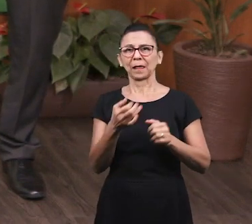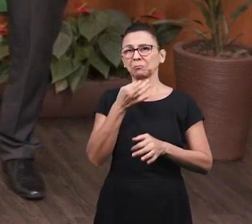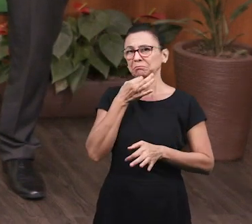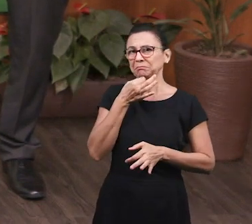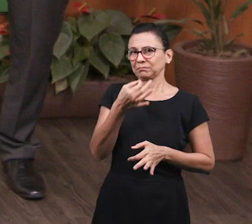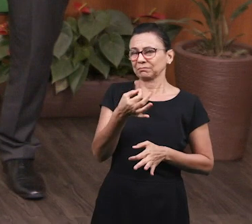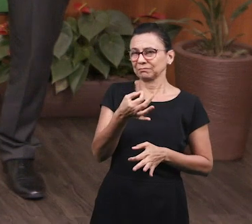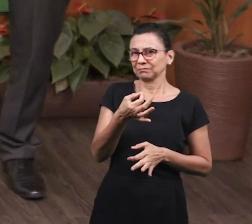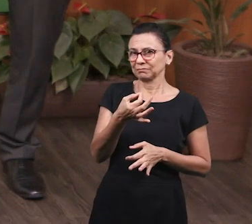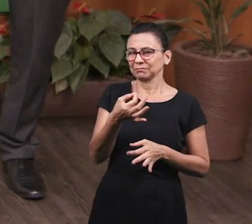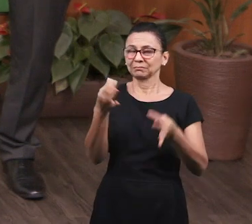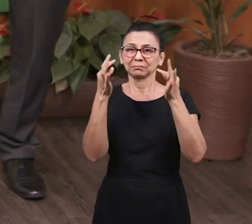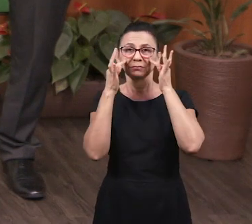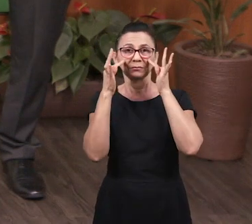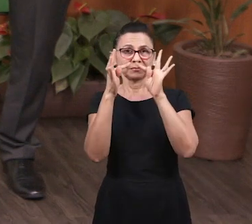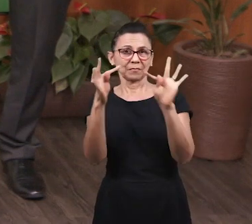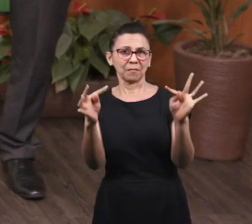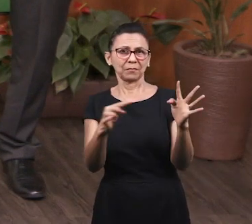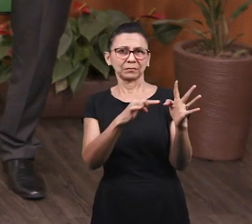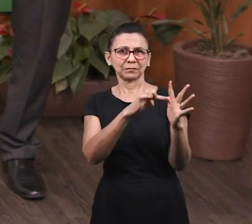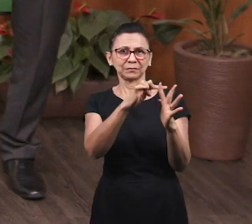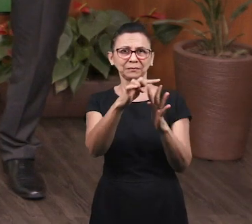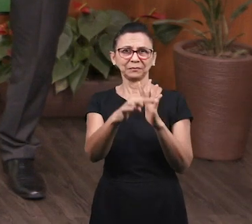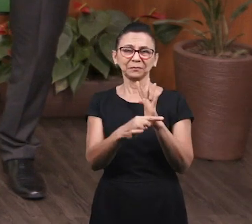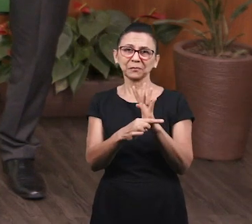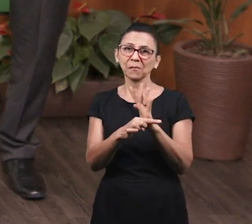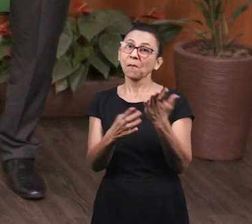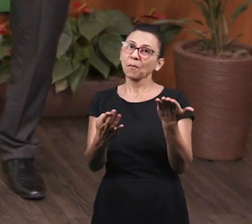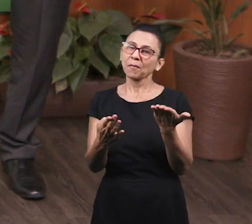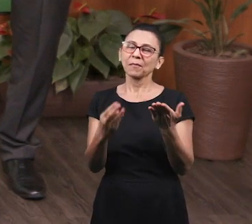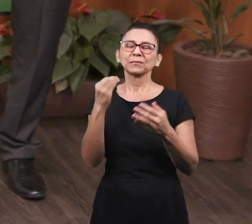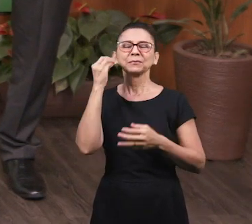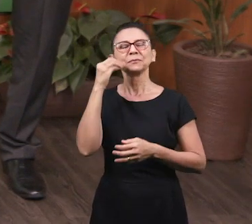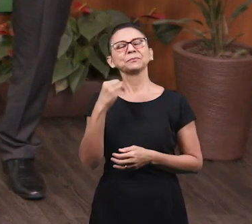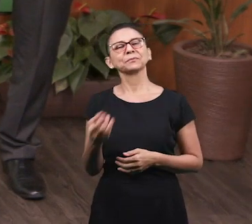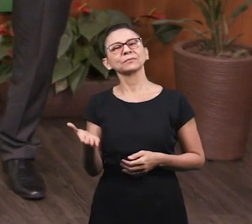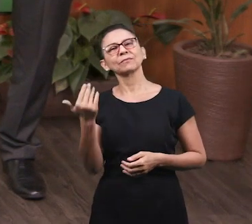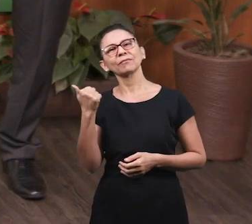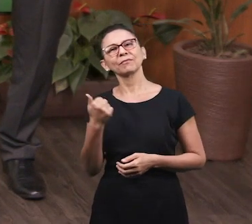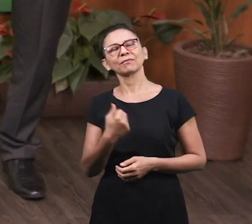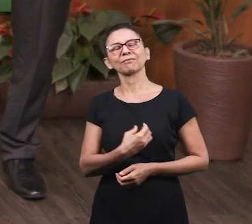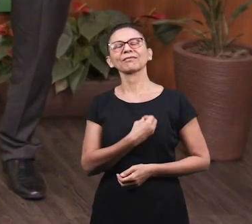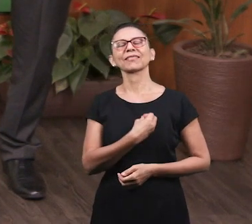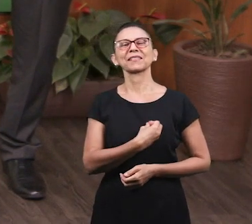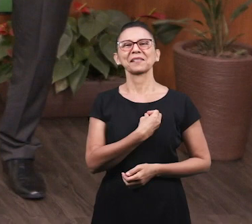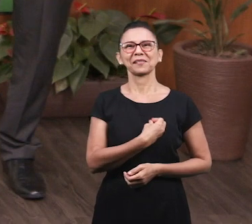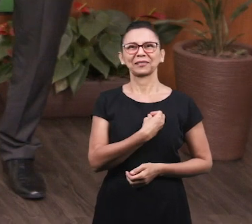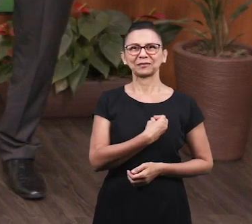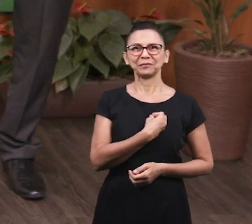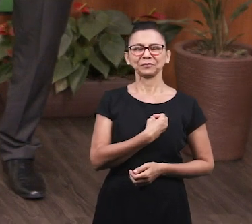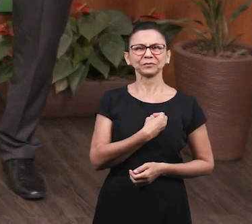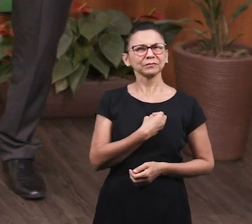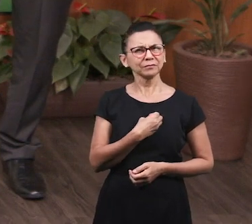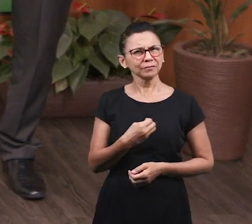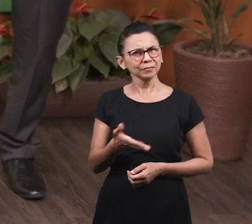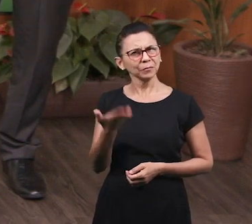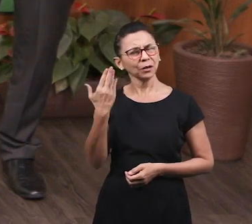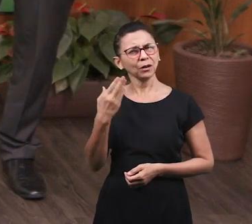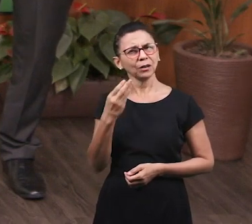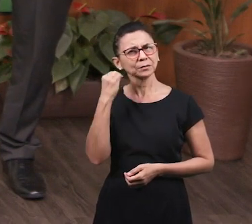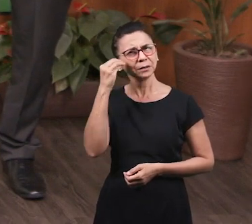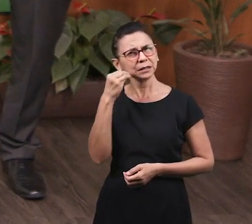une suggestion, un témoignage ou une expérience. Participez. Envoyez